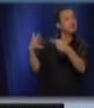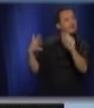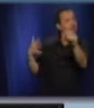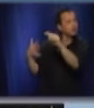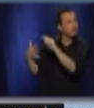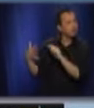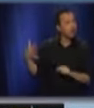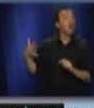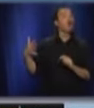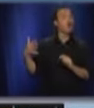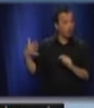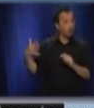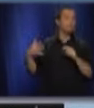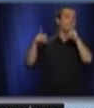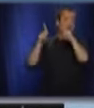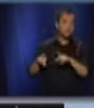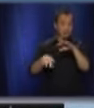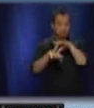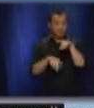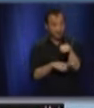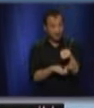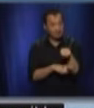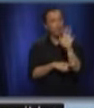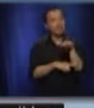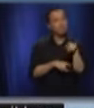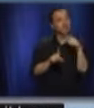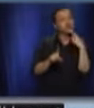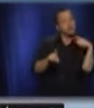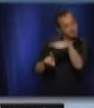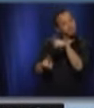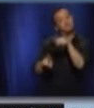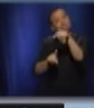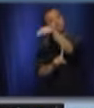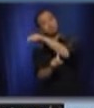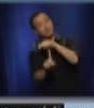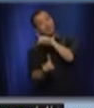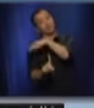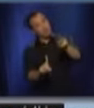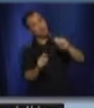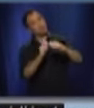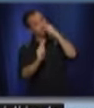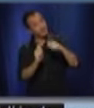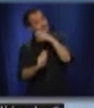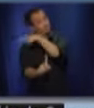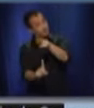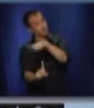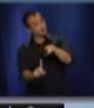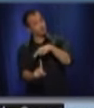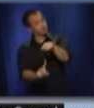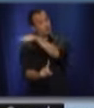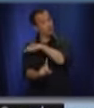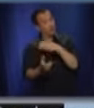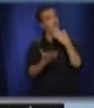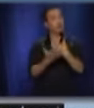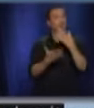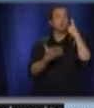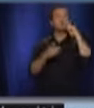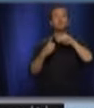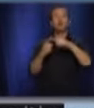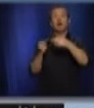une personne de malade pour lequel on peut faire un dépistage et agir rapidement pour casser la chaîne de transmission. Si on